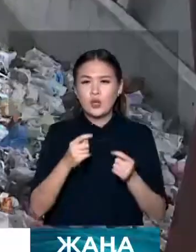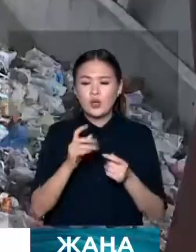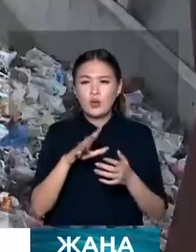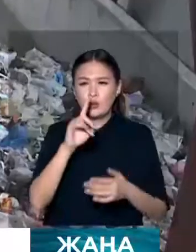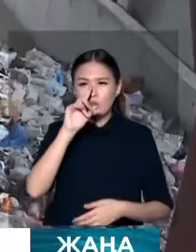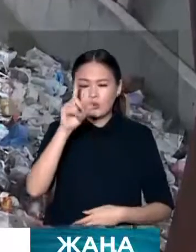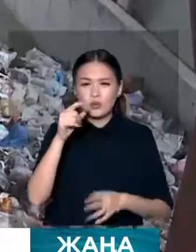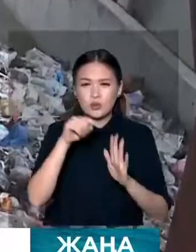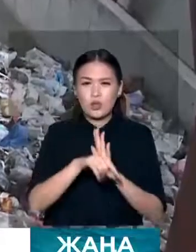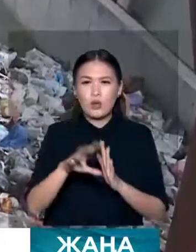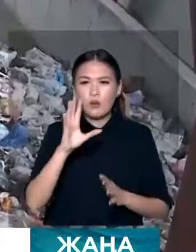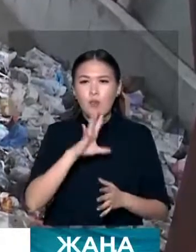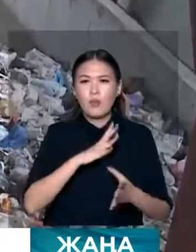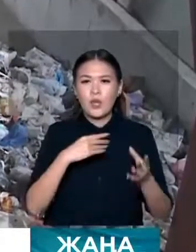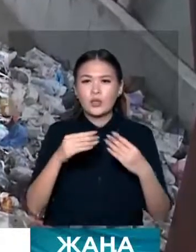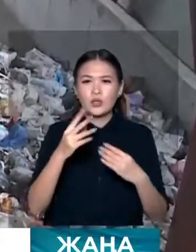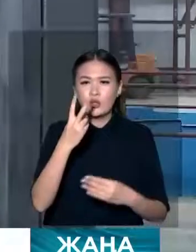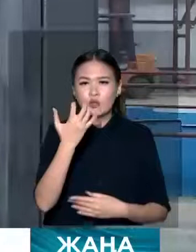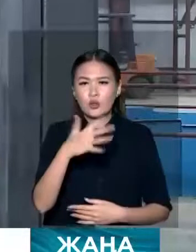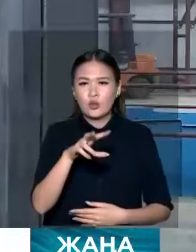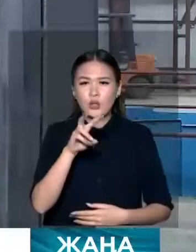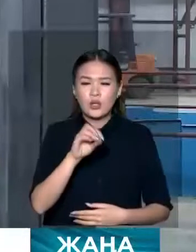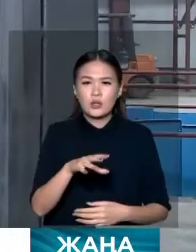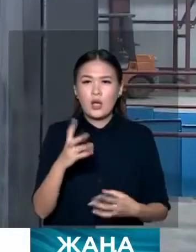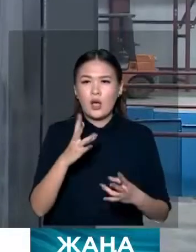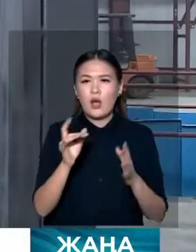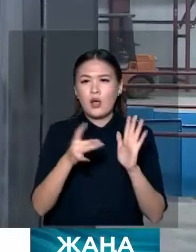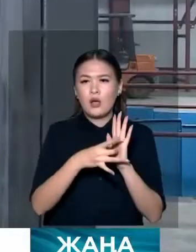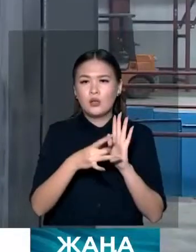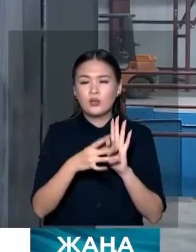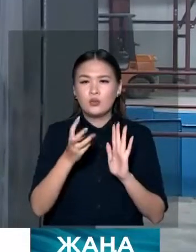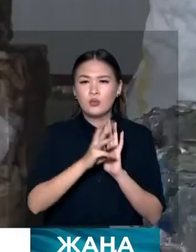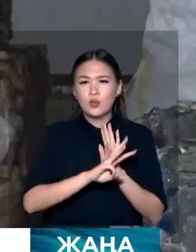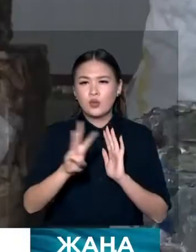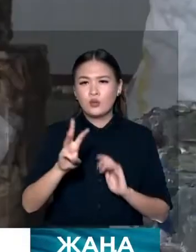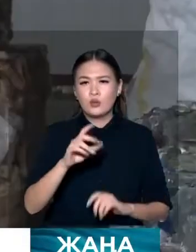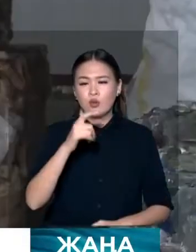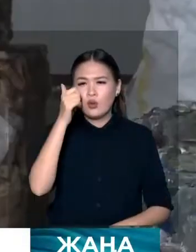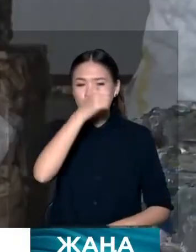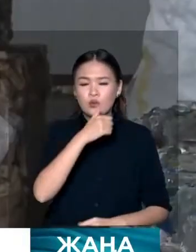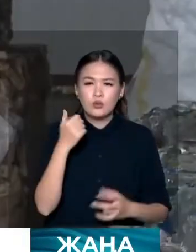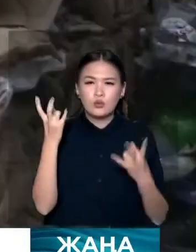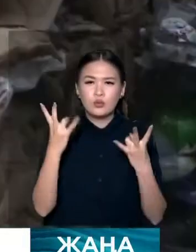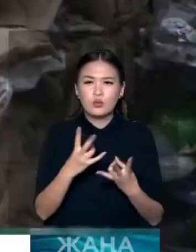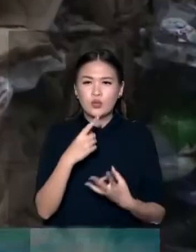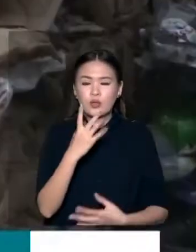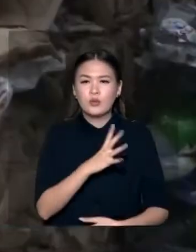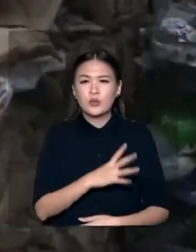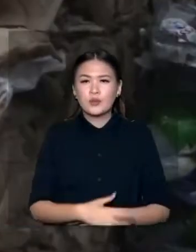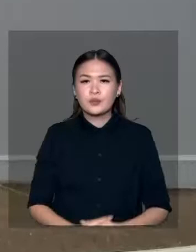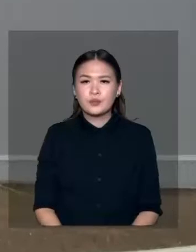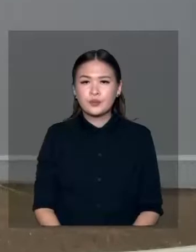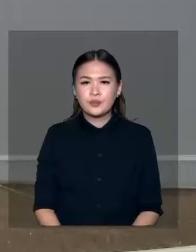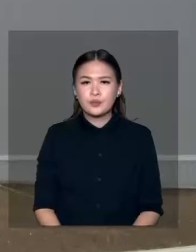жыл ішінде ыдырап кетеді. Ал пластикке 250 жылға жет болса, әйнектің топыраққа сіңуіне миллиондаған жыл керек екен. Асылбек Тойбек, Руслан